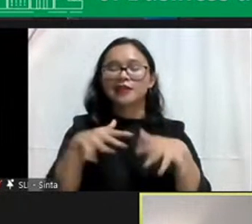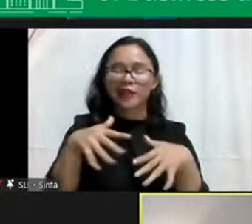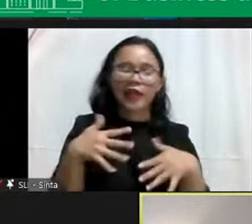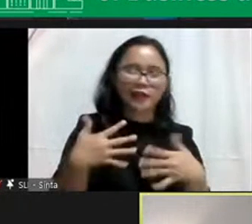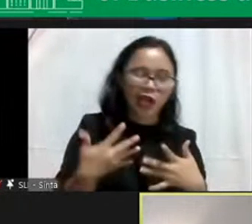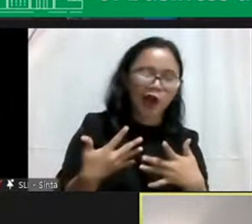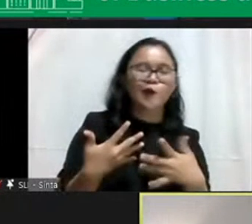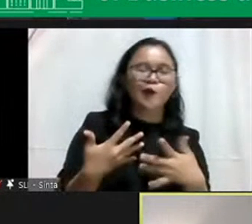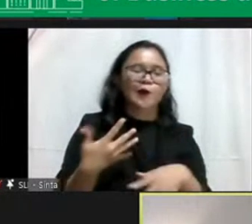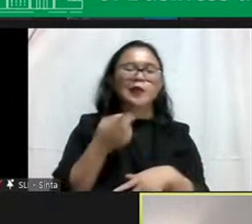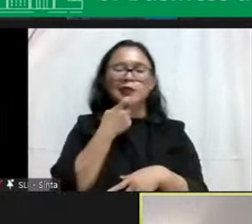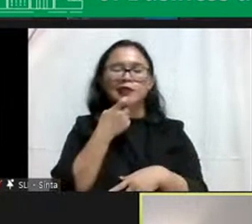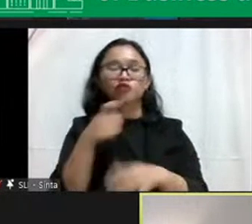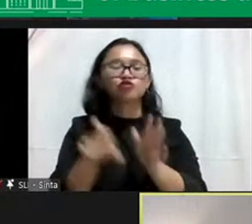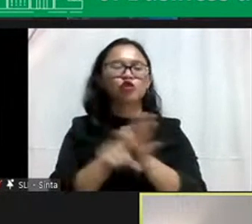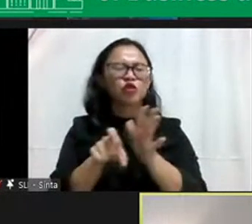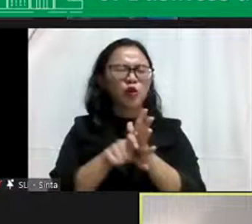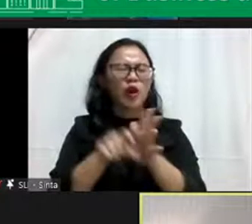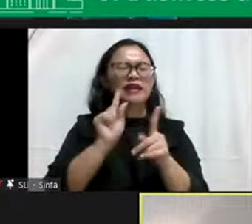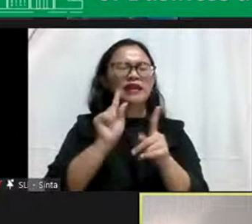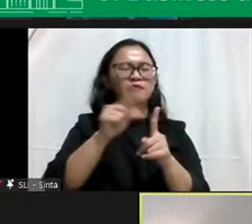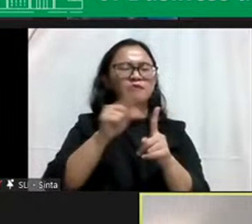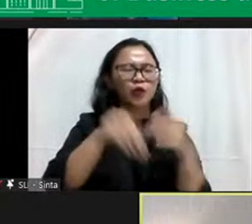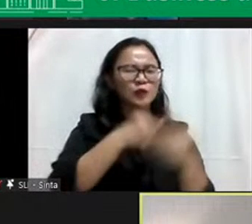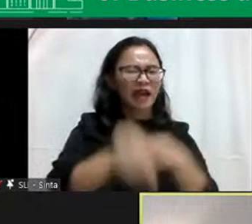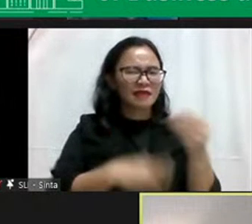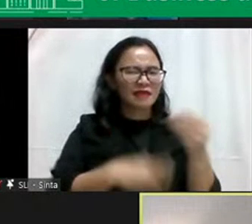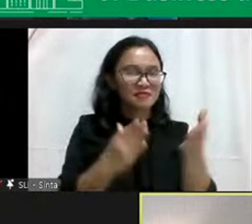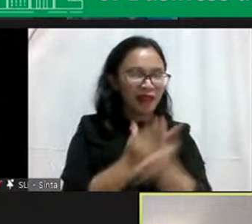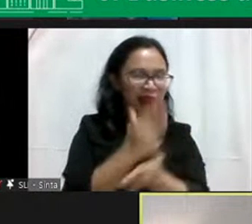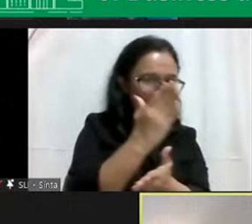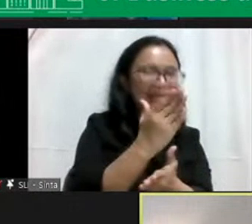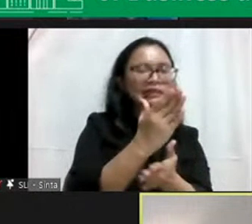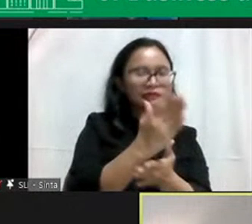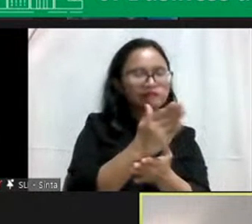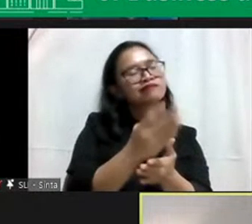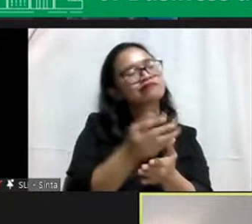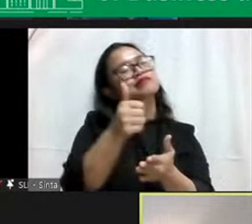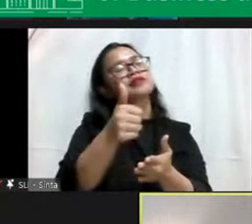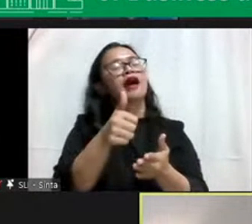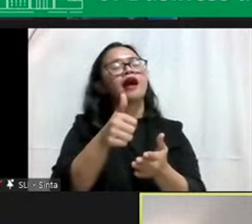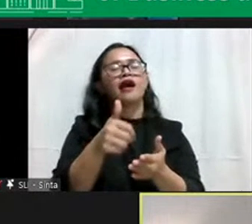ada ketidakpatuhan kita bisa mengajukan